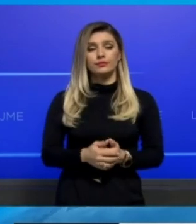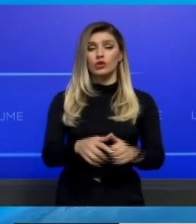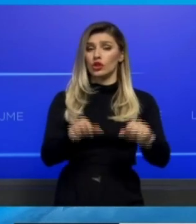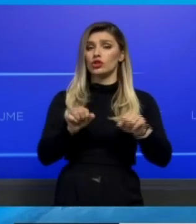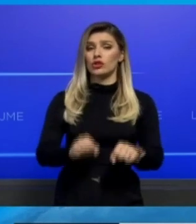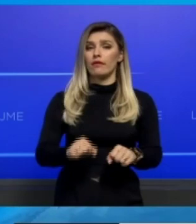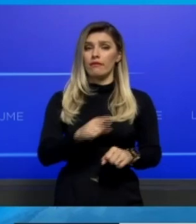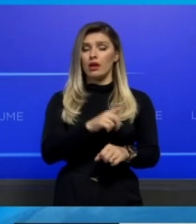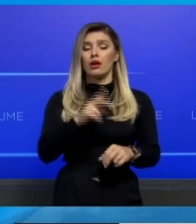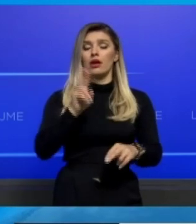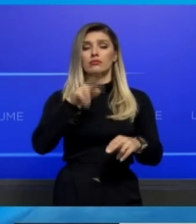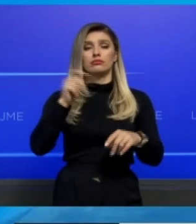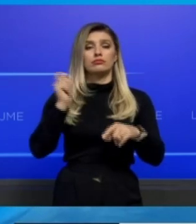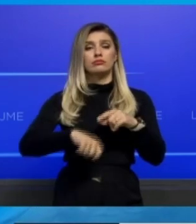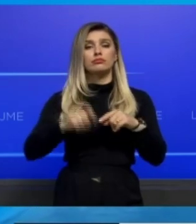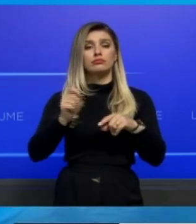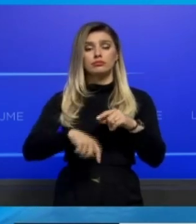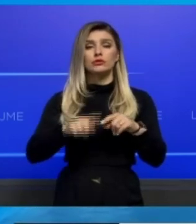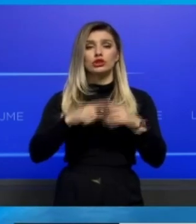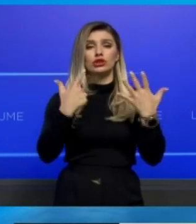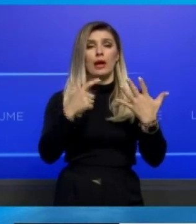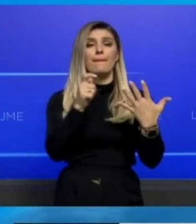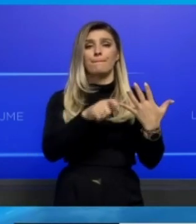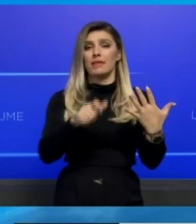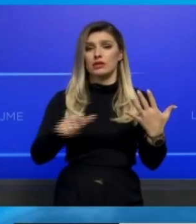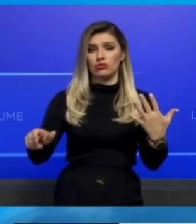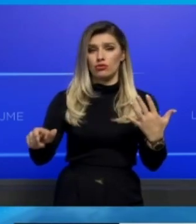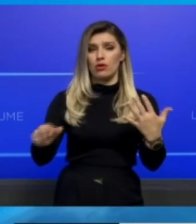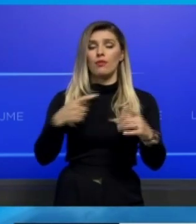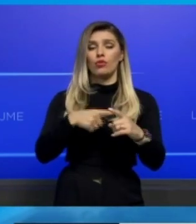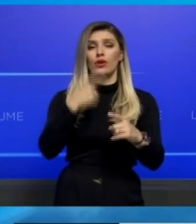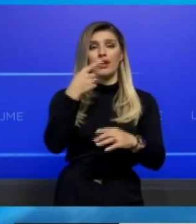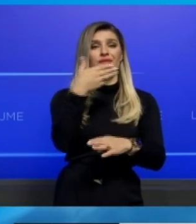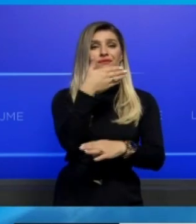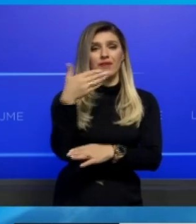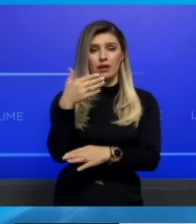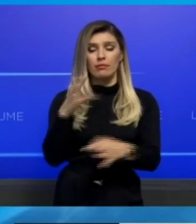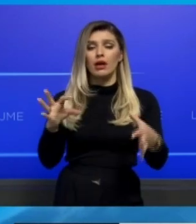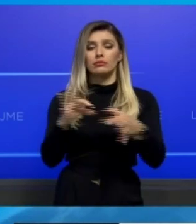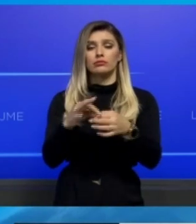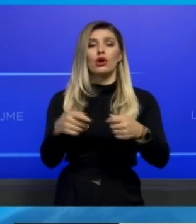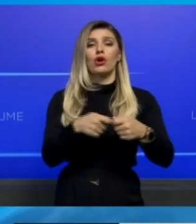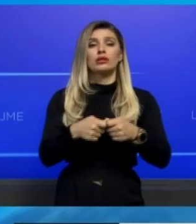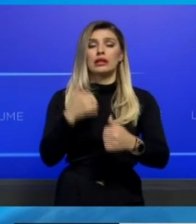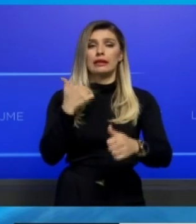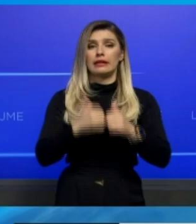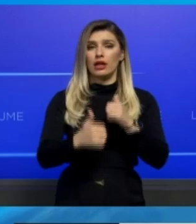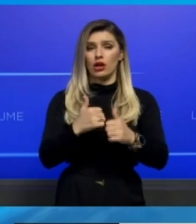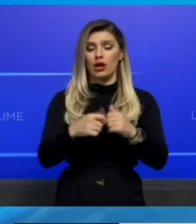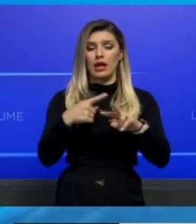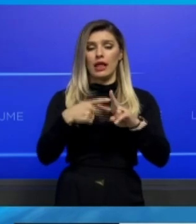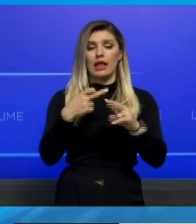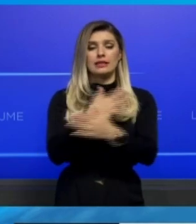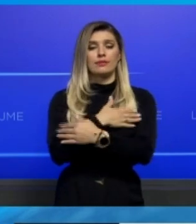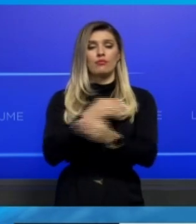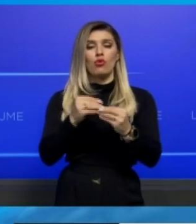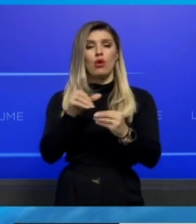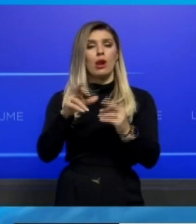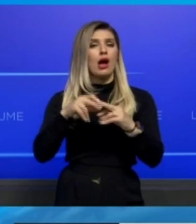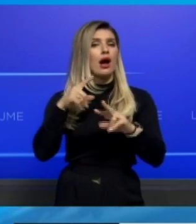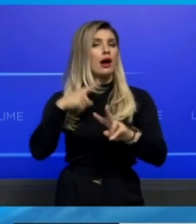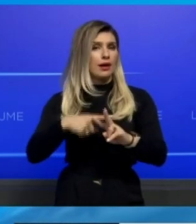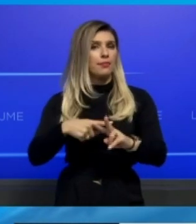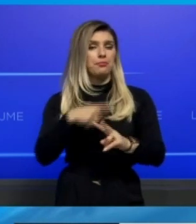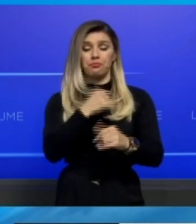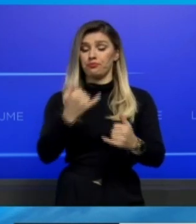ka vënë sankcione ndërkombëtare ndaj 7 personave dhe një kompanie të lidhur me organizatën terroriste Hezbollah. Veç këtyre,